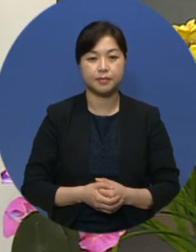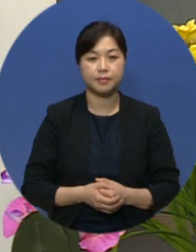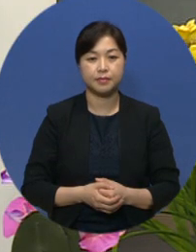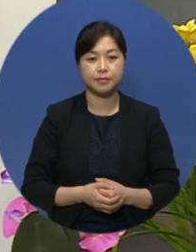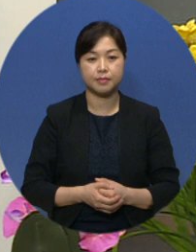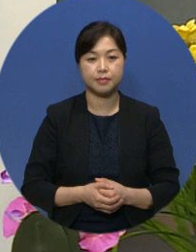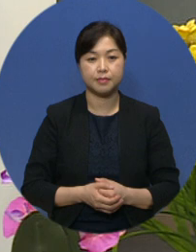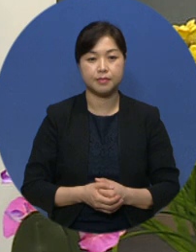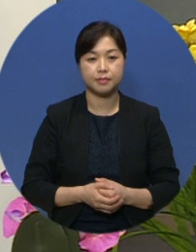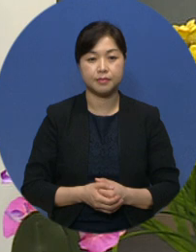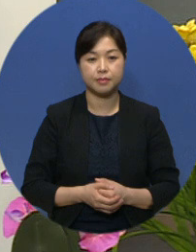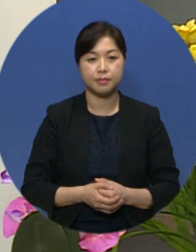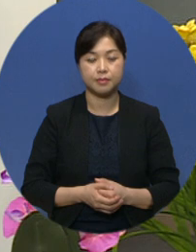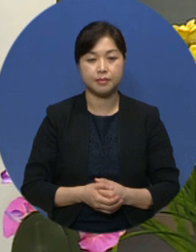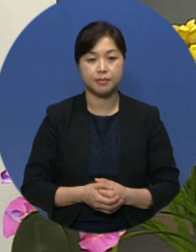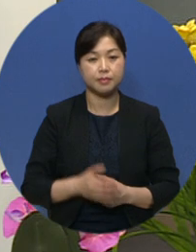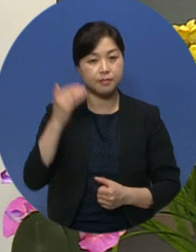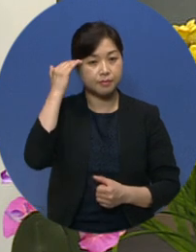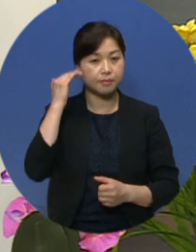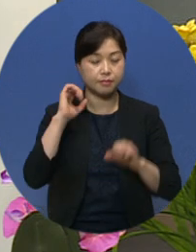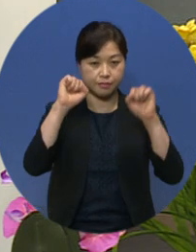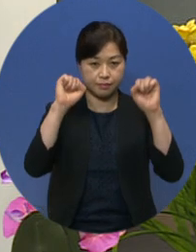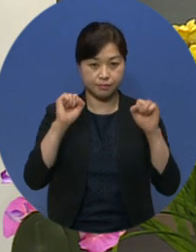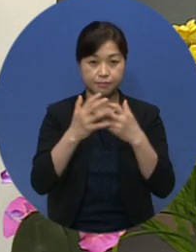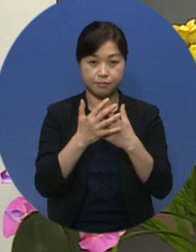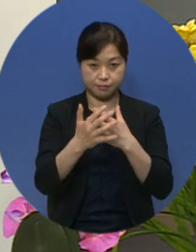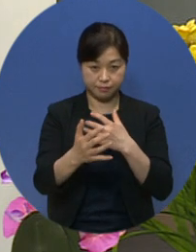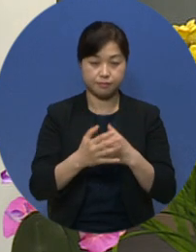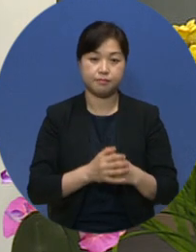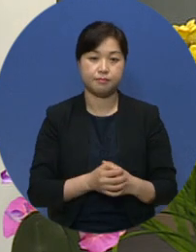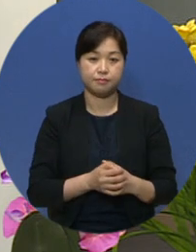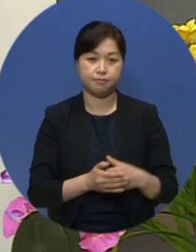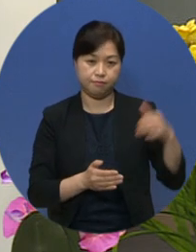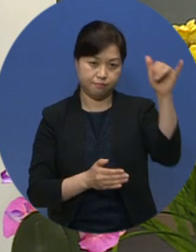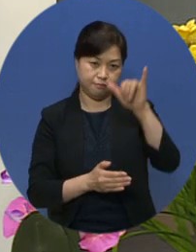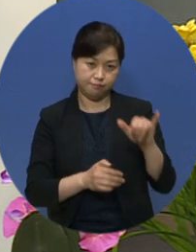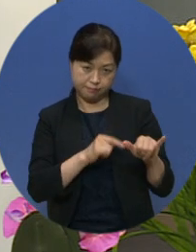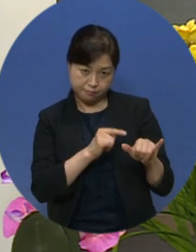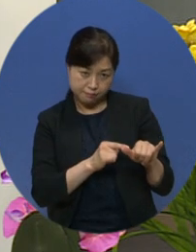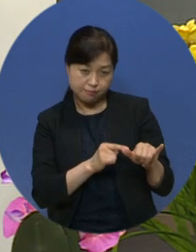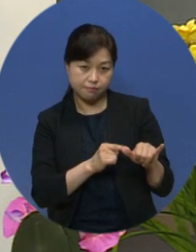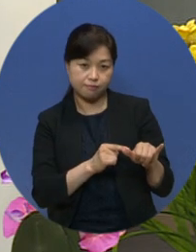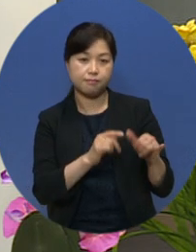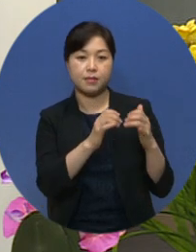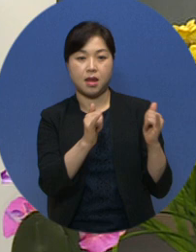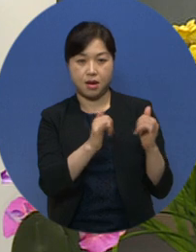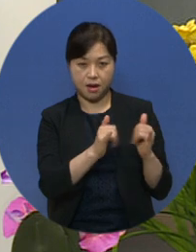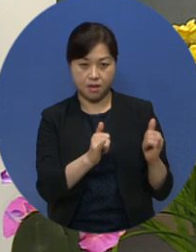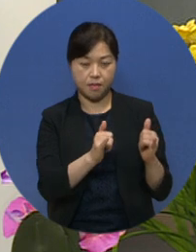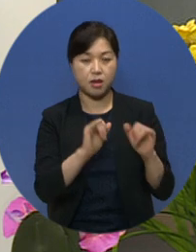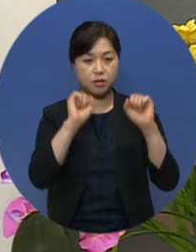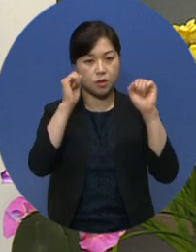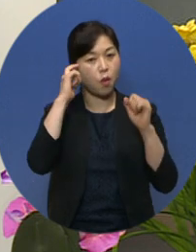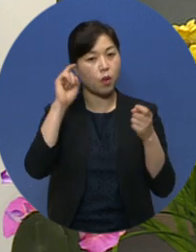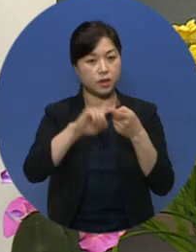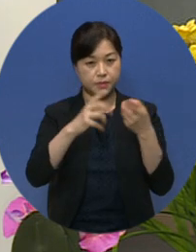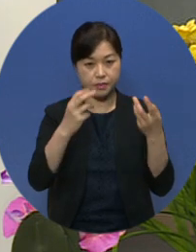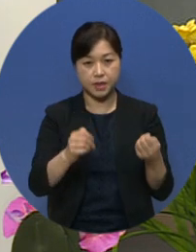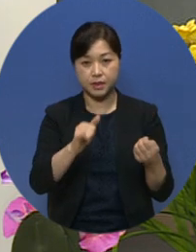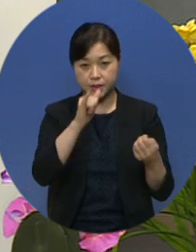우리가 대한 세우 캐야 하면은 전 국민이 채우게 관심을 많이 가지고 있기 때문에 에